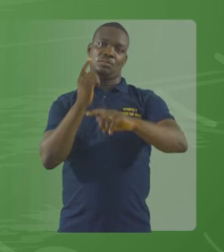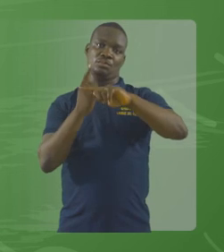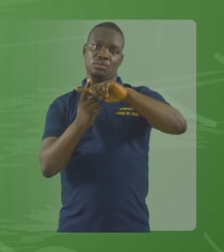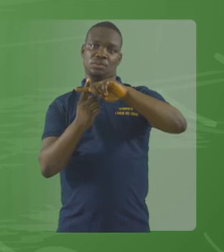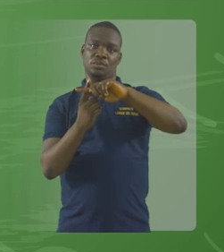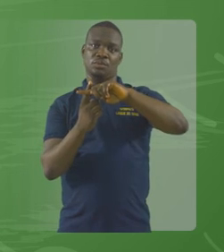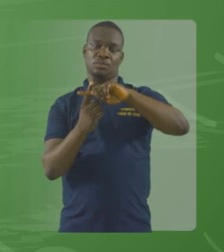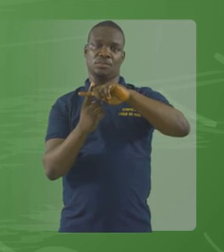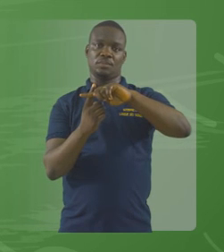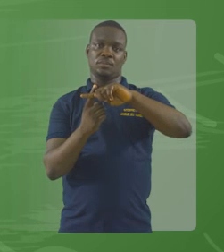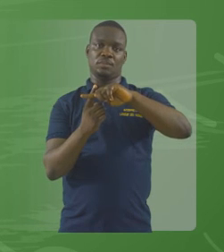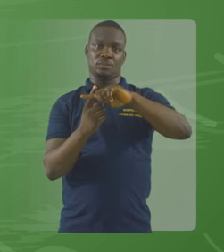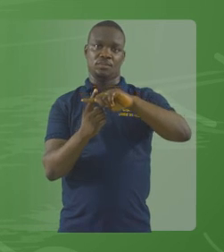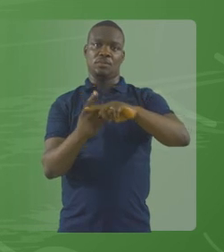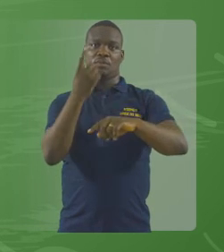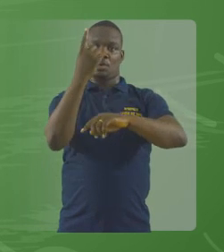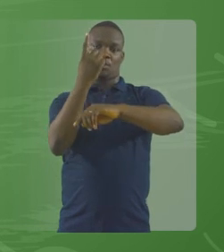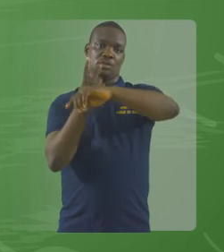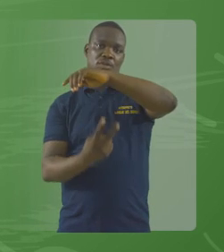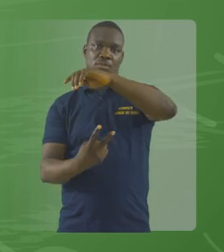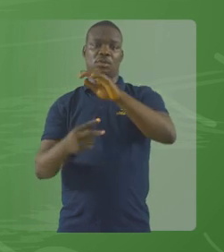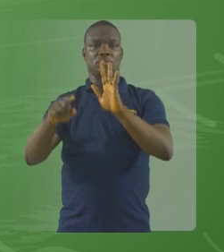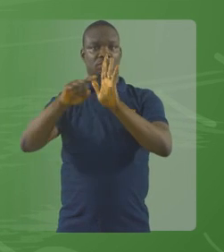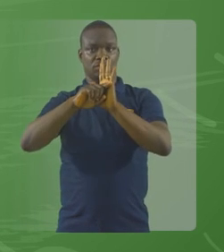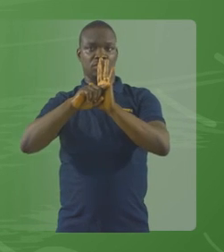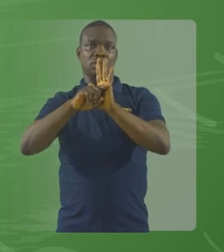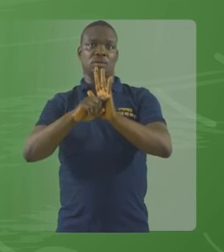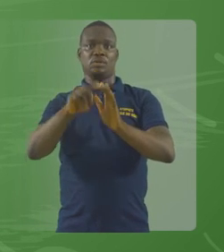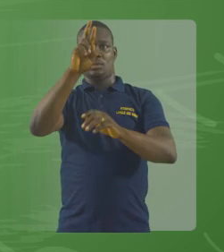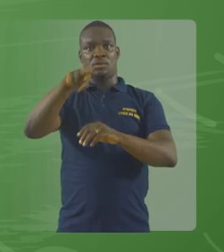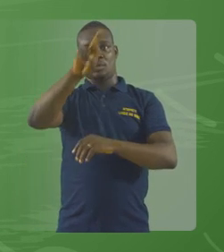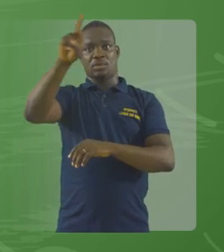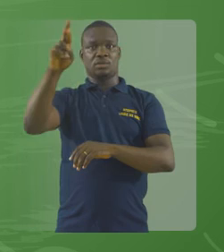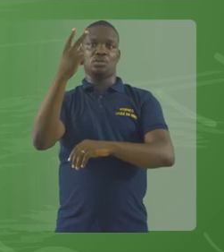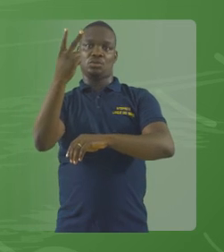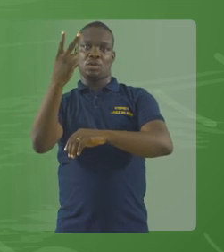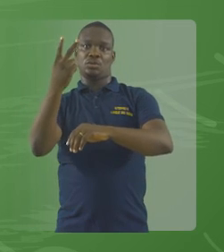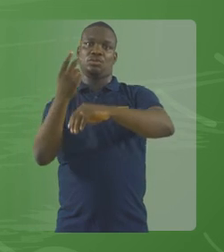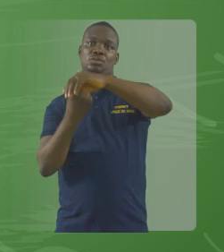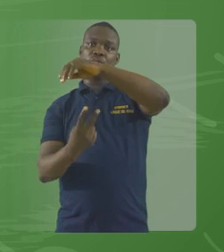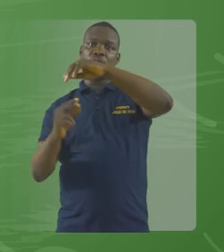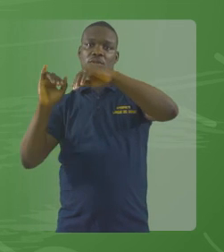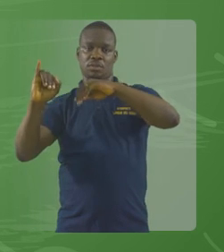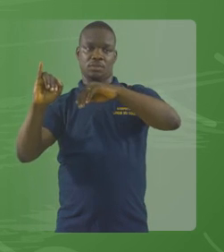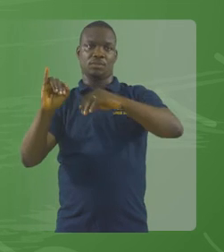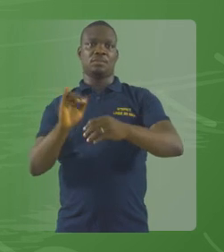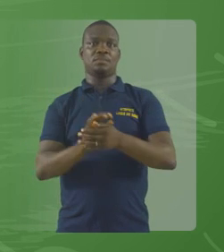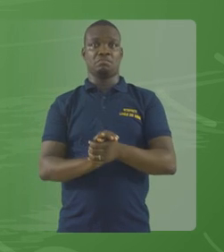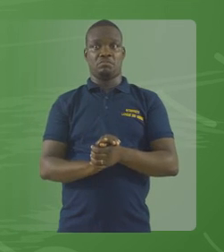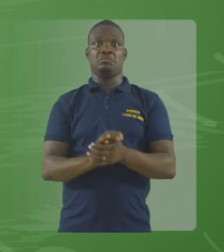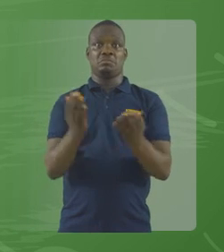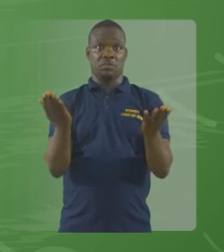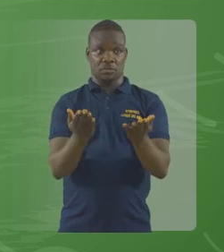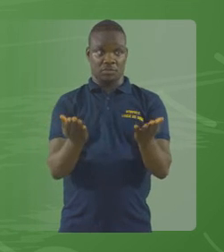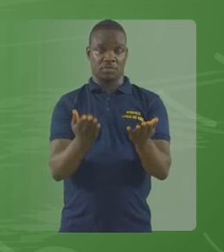plus 1 demi moins racine de 3 sur 2i. Dans ce cas